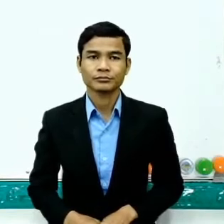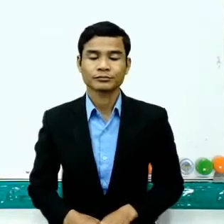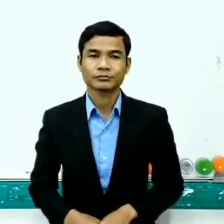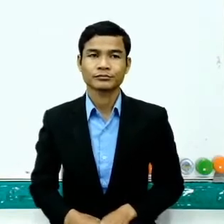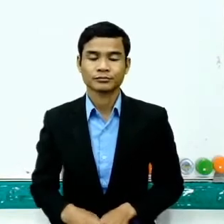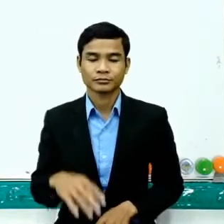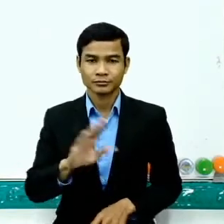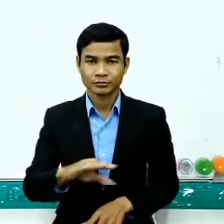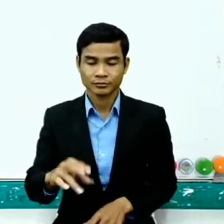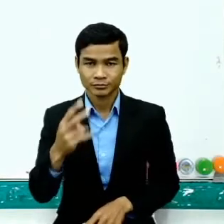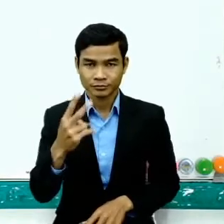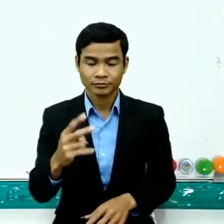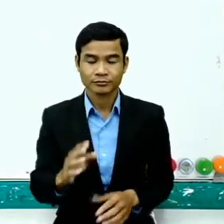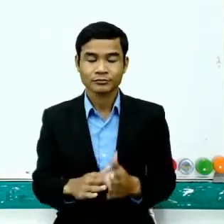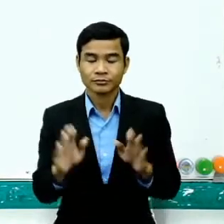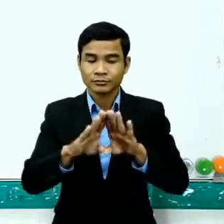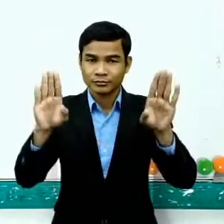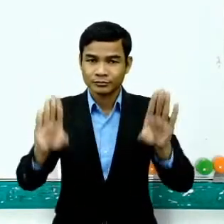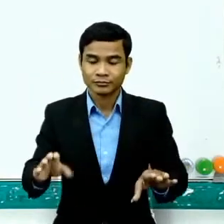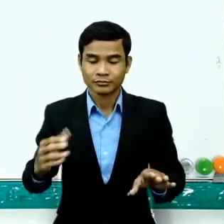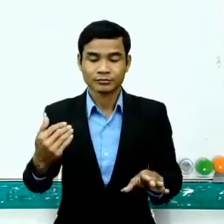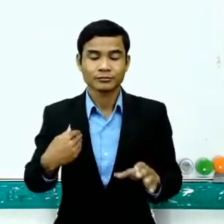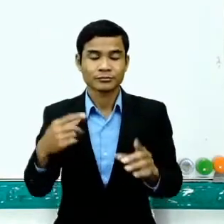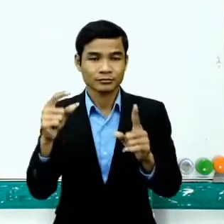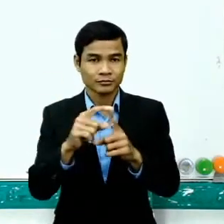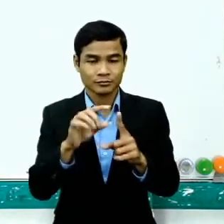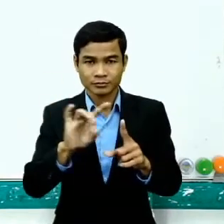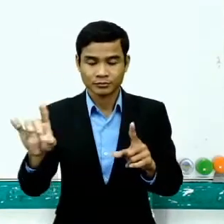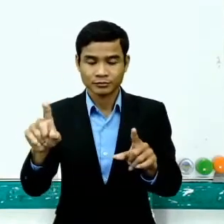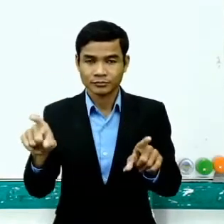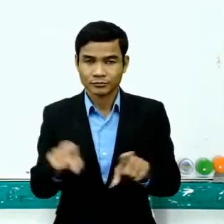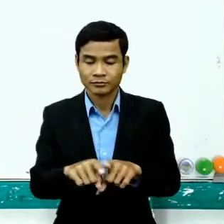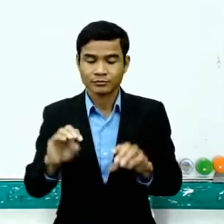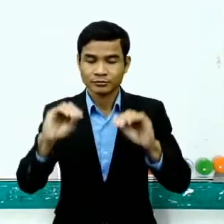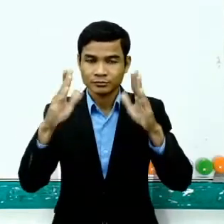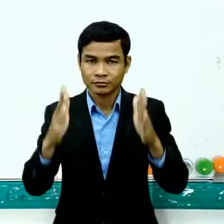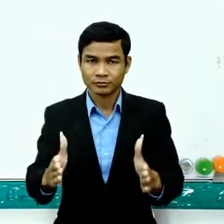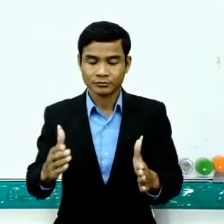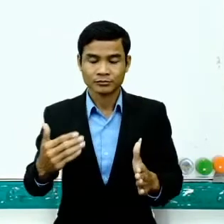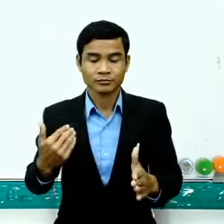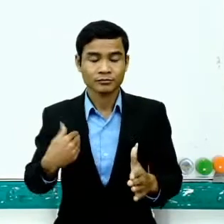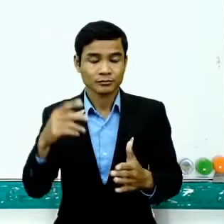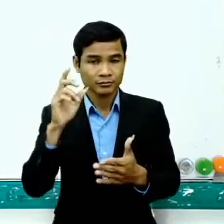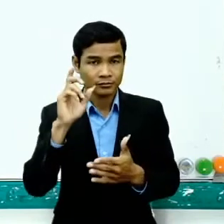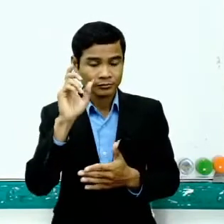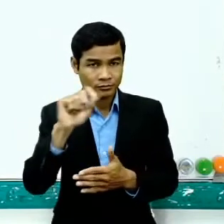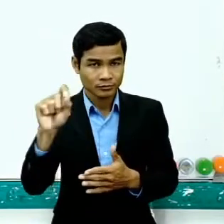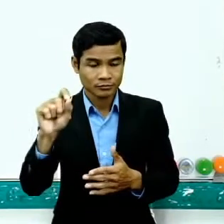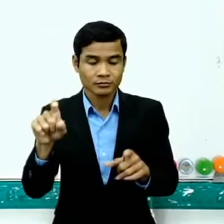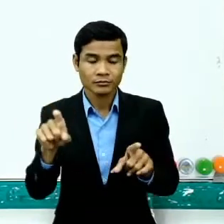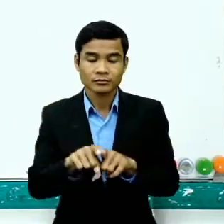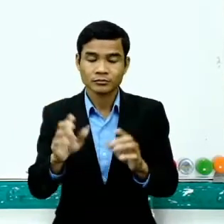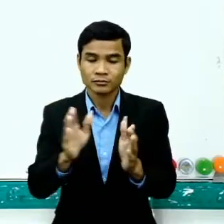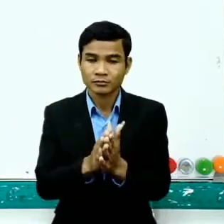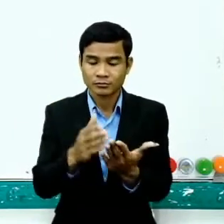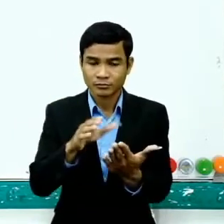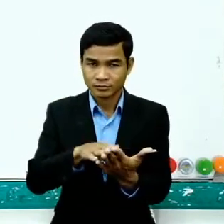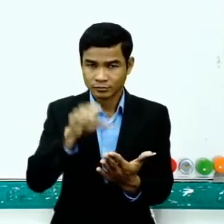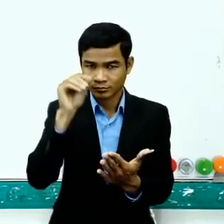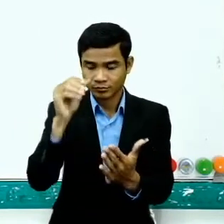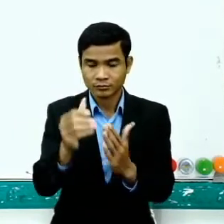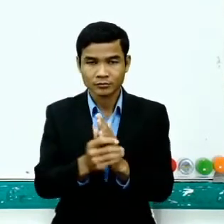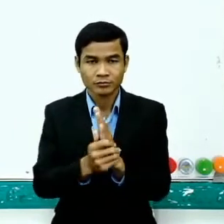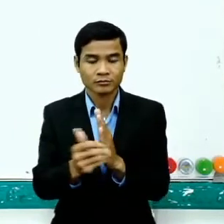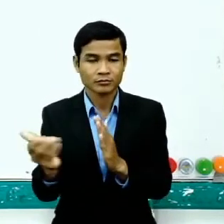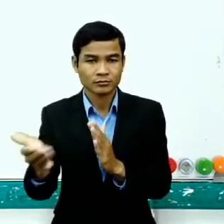còn cô bài mực đã khiến cư dương miền chiêng được khi nè cứ nè cứ sạc sẽ đôi không sẽ phải sạc sạc cố được bao